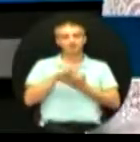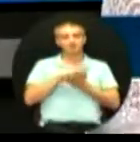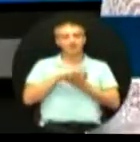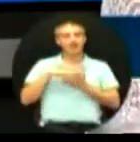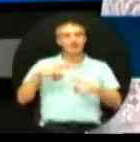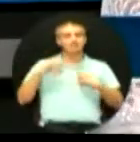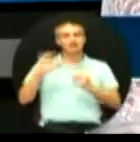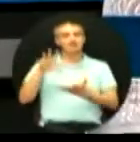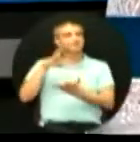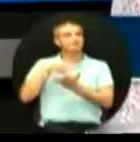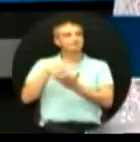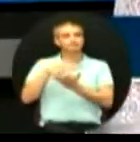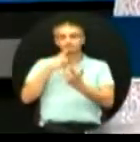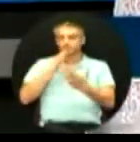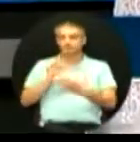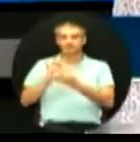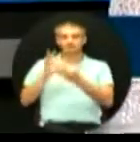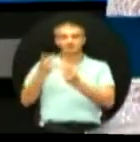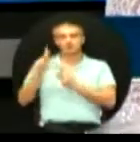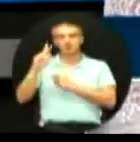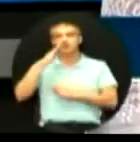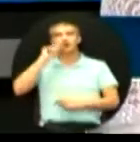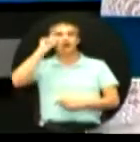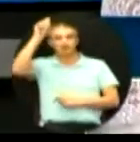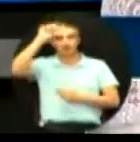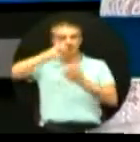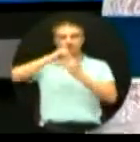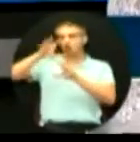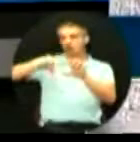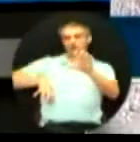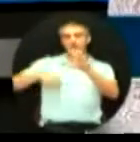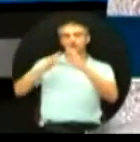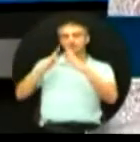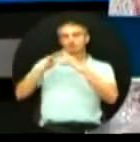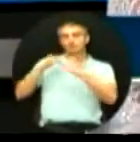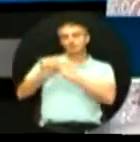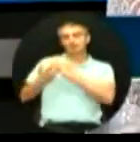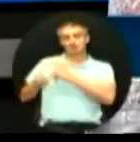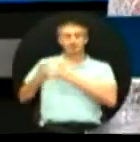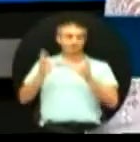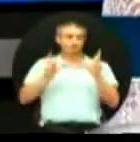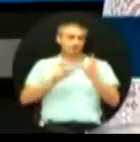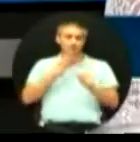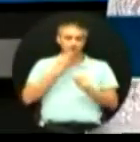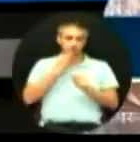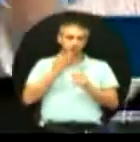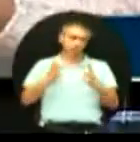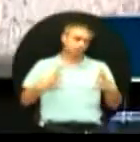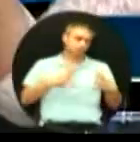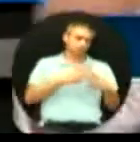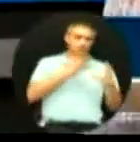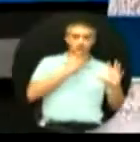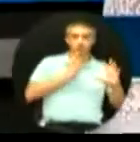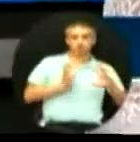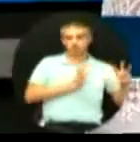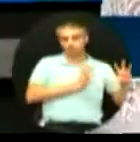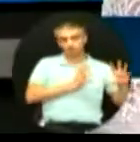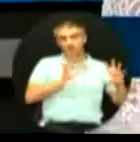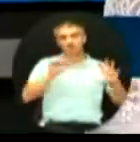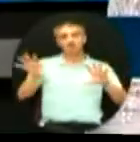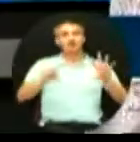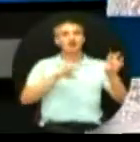החיים, כשלחבר אותם כמה שיותר לרמאללה או לבית לחם, ואת האוכלוסייה היהודית. זה האוכלוסייה היהודית, וכמובן לקחת